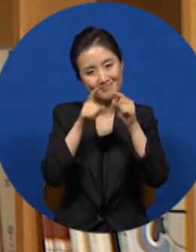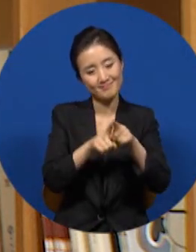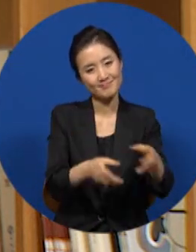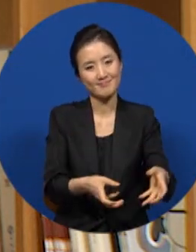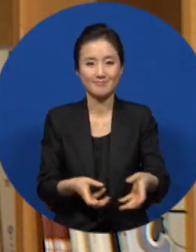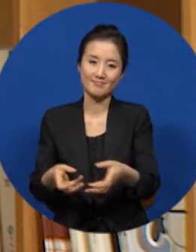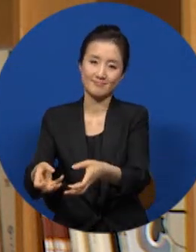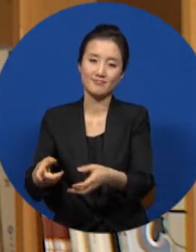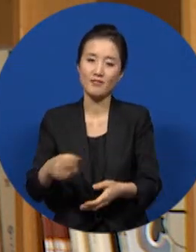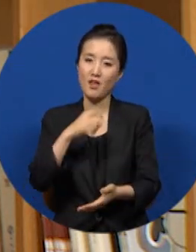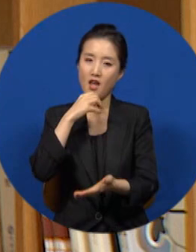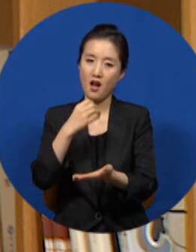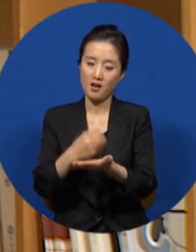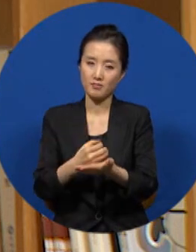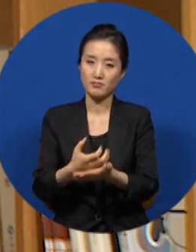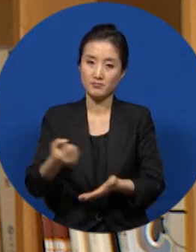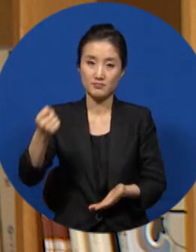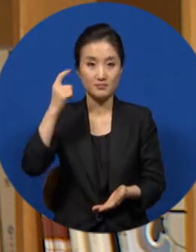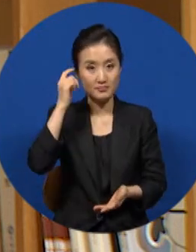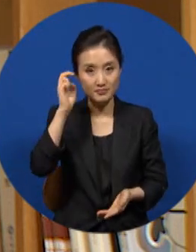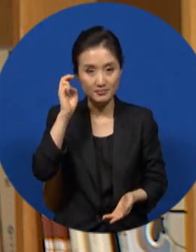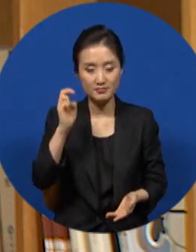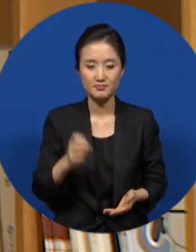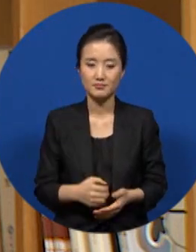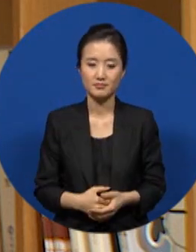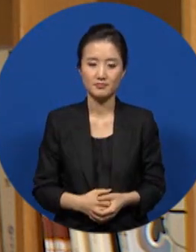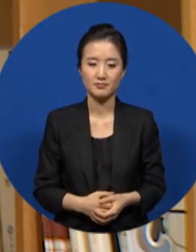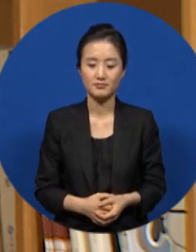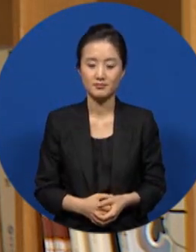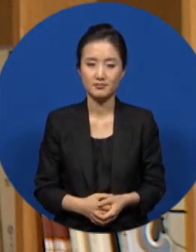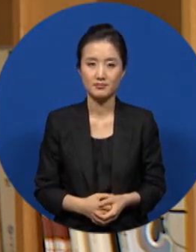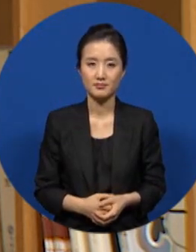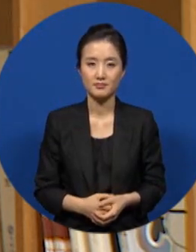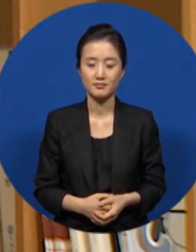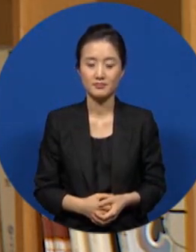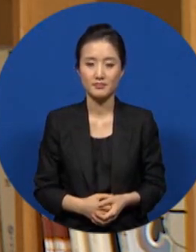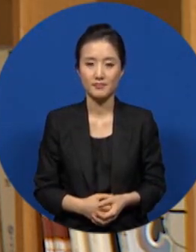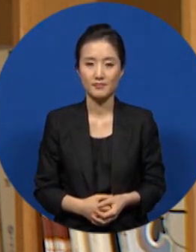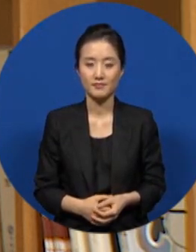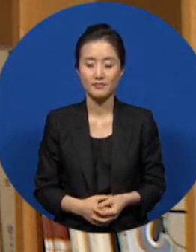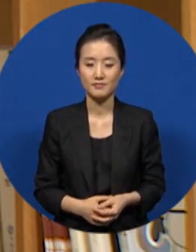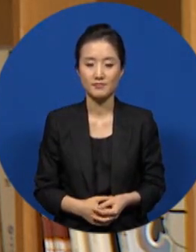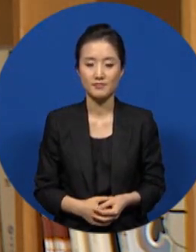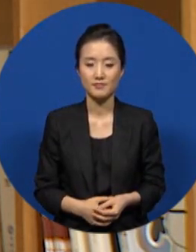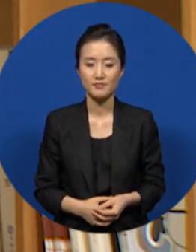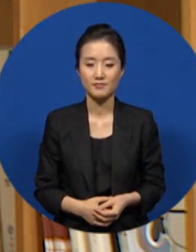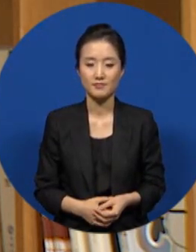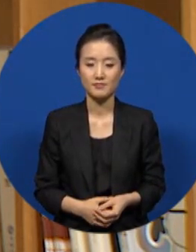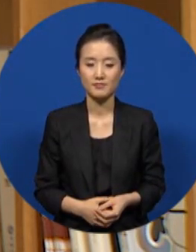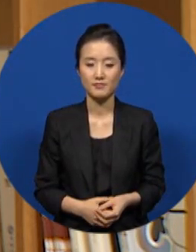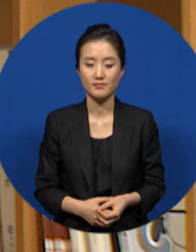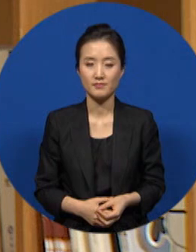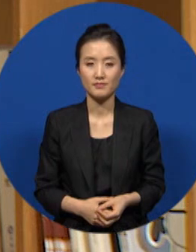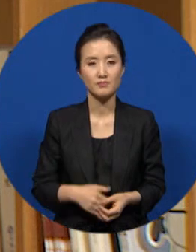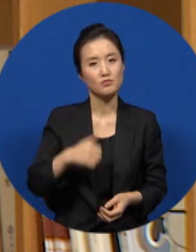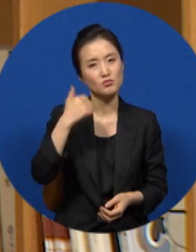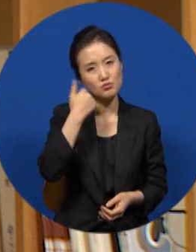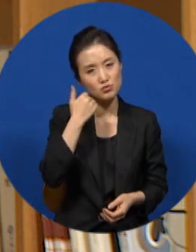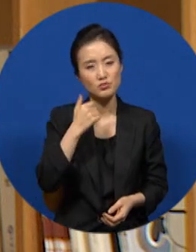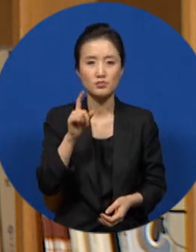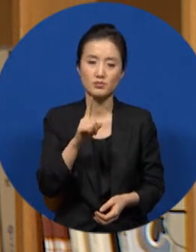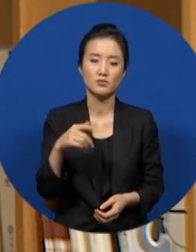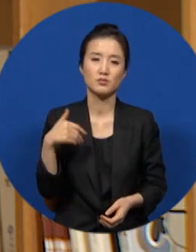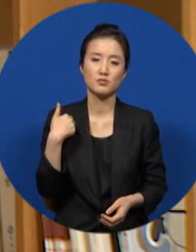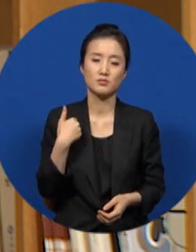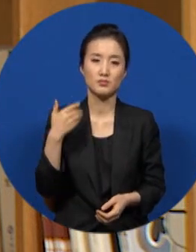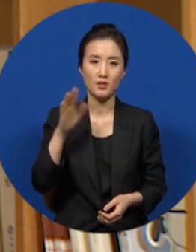감동을 받는 거예요. 그러니까 감동을 받으면은 그 사람 이렇게 누가 베풀었는지는 모르지만 그